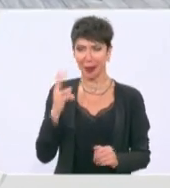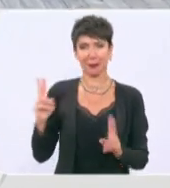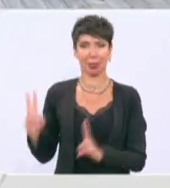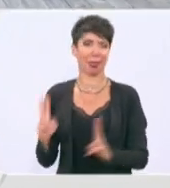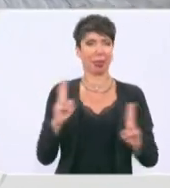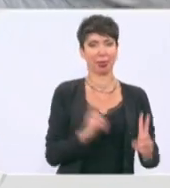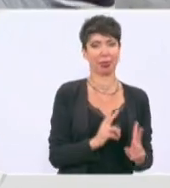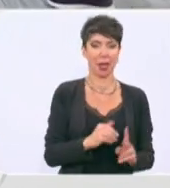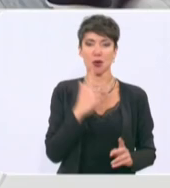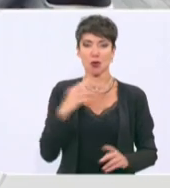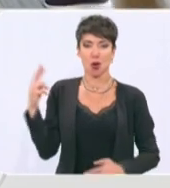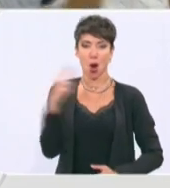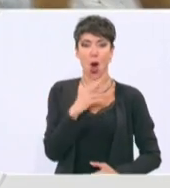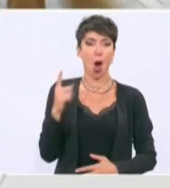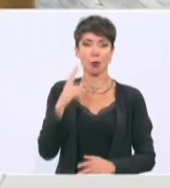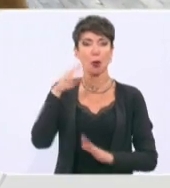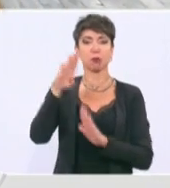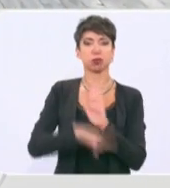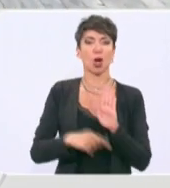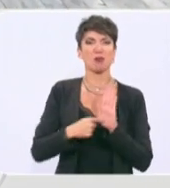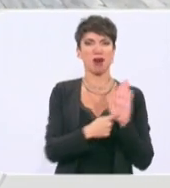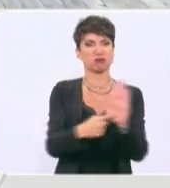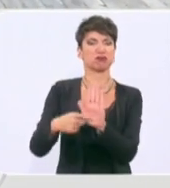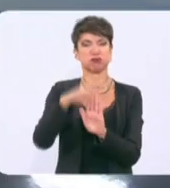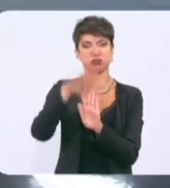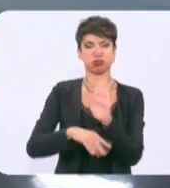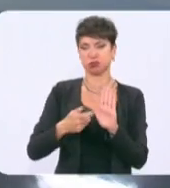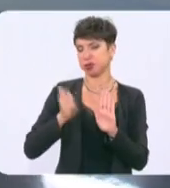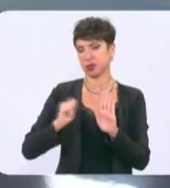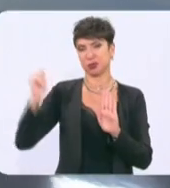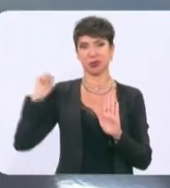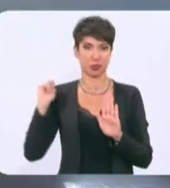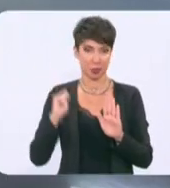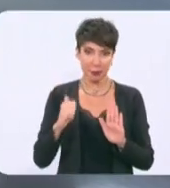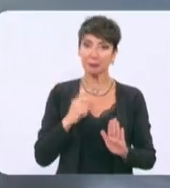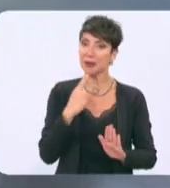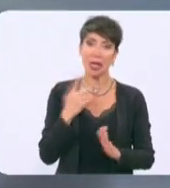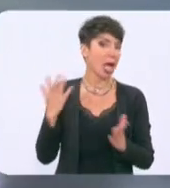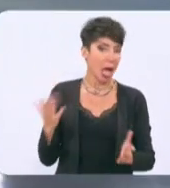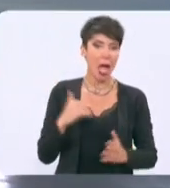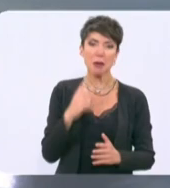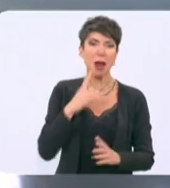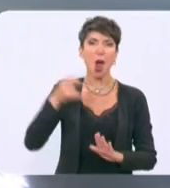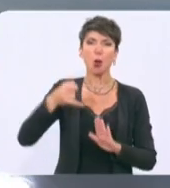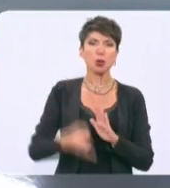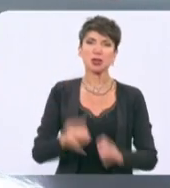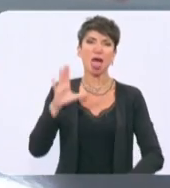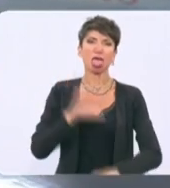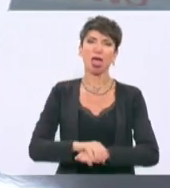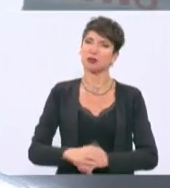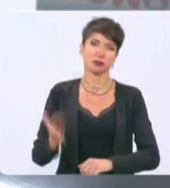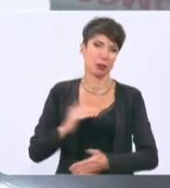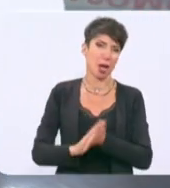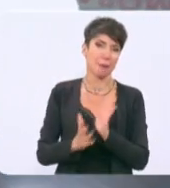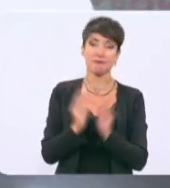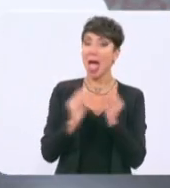από τις δηλώσεις του Πρωθυπουργού με το πρόγραμμά του προχθές. Καμία ουσιαστική δέσμευση δεν υπάρχει και επί της ουσίας